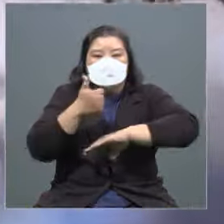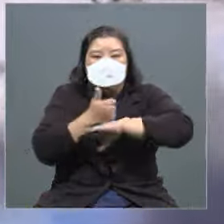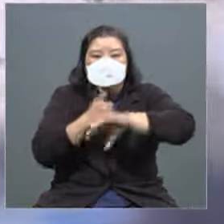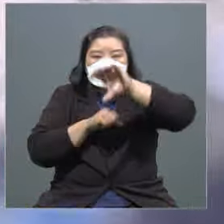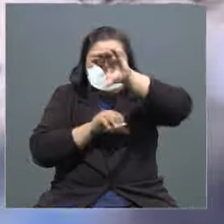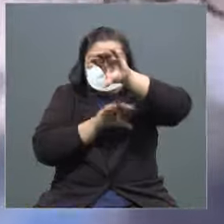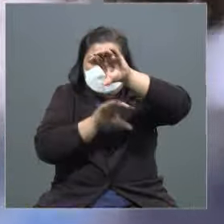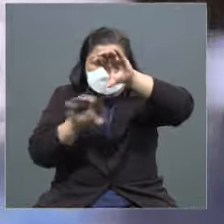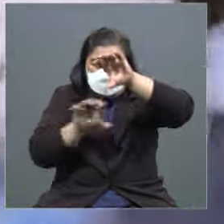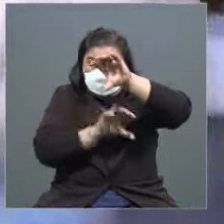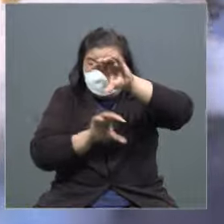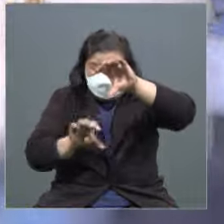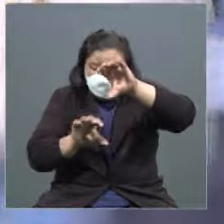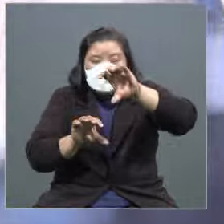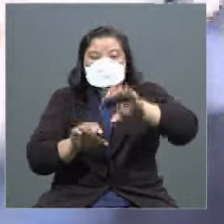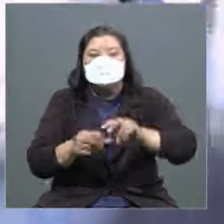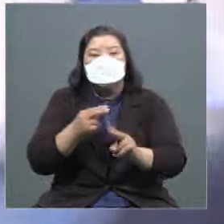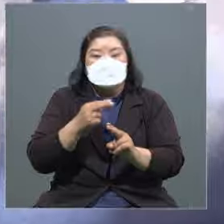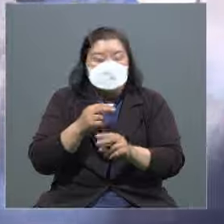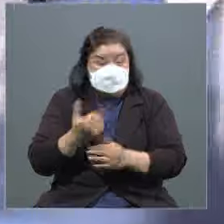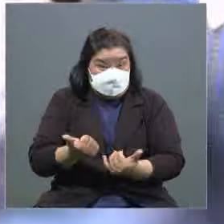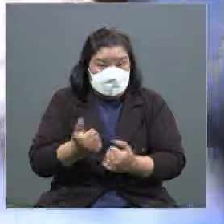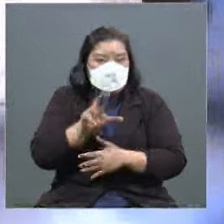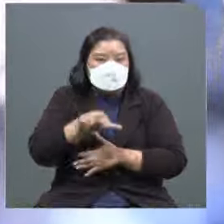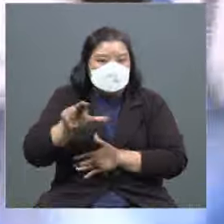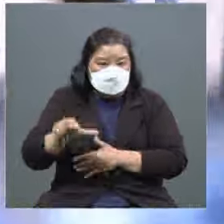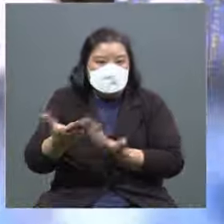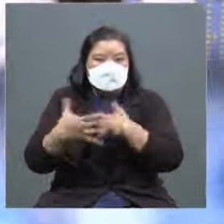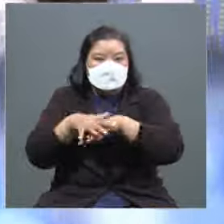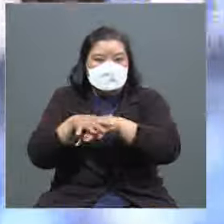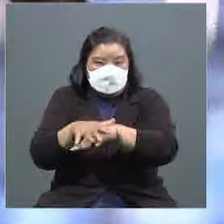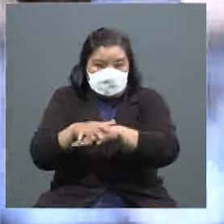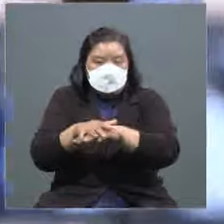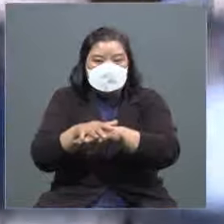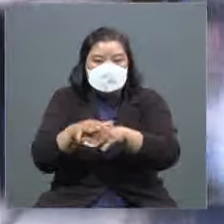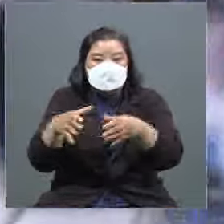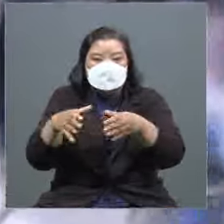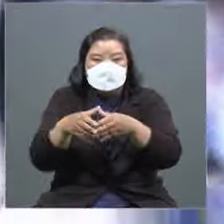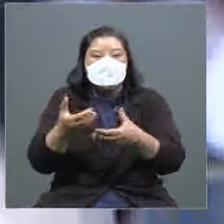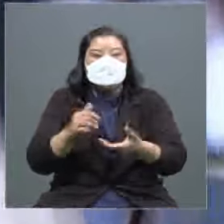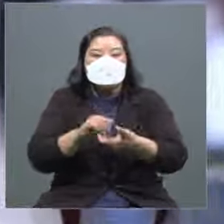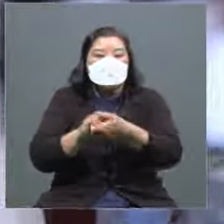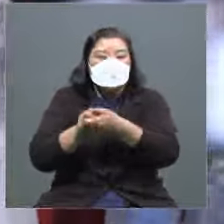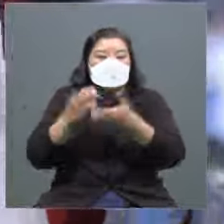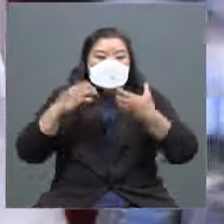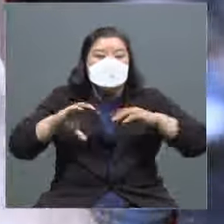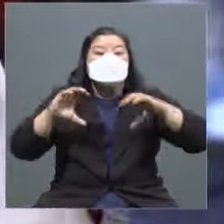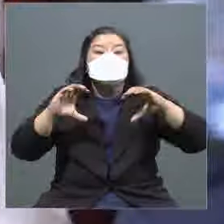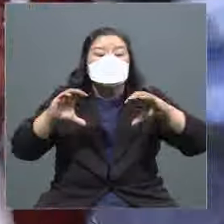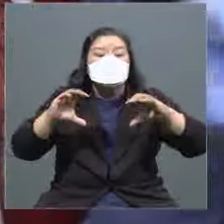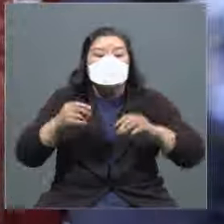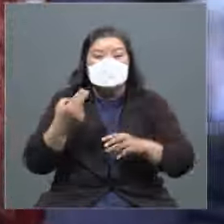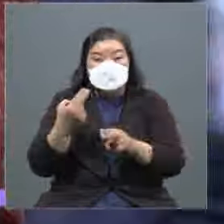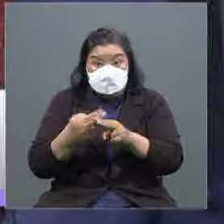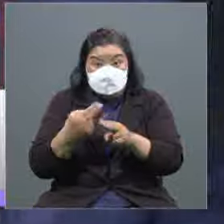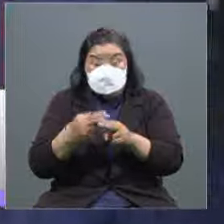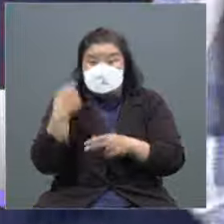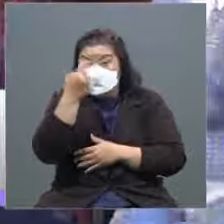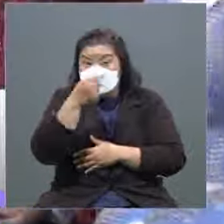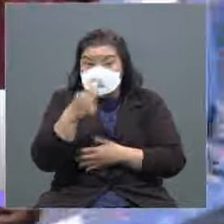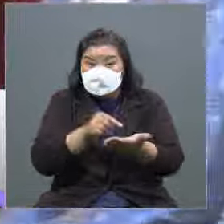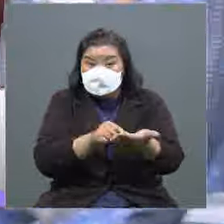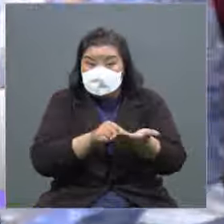เอ่อล่าสุดพรรคเพื่อไทยได้ประสานให้พรรคร่วมรัฐบาลส่งรายชื่อนะของผู้ที่จะเสนอให้เป็นรัฐมนตรีให้